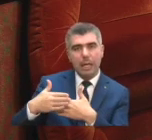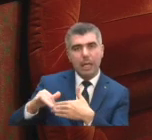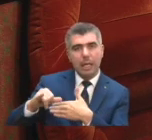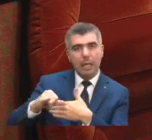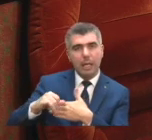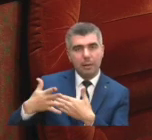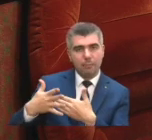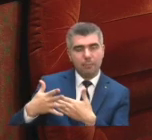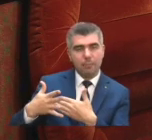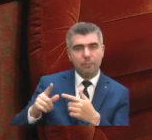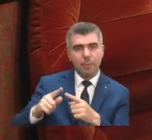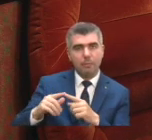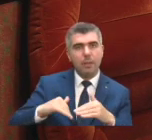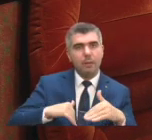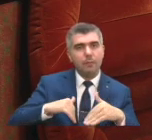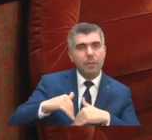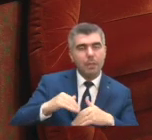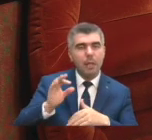كذلك واحد النسبة خاصة